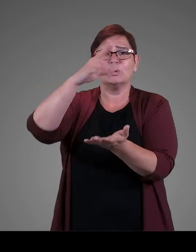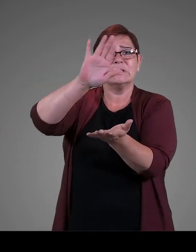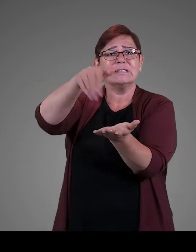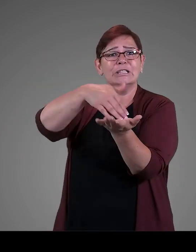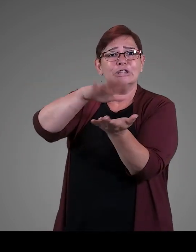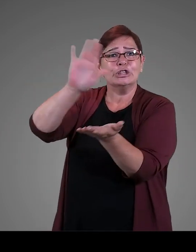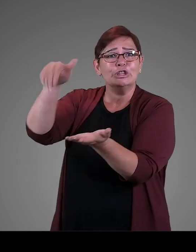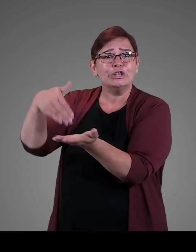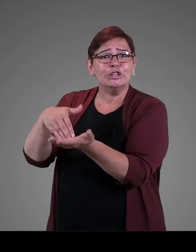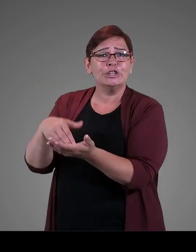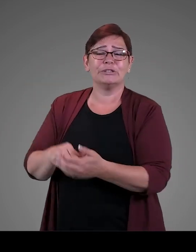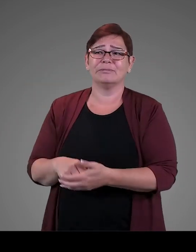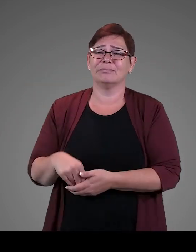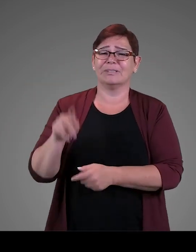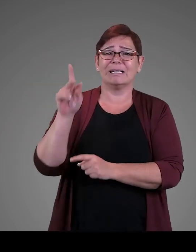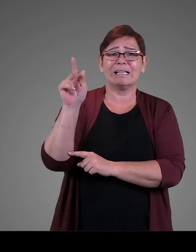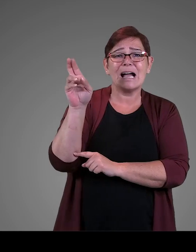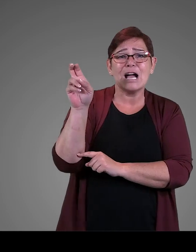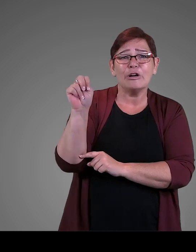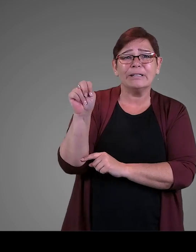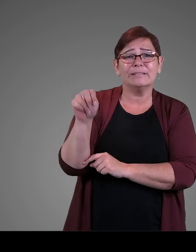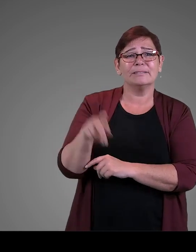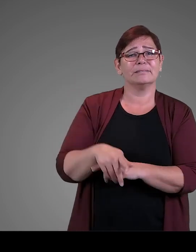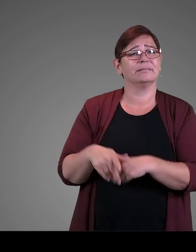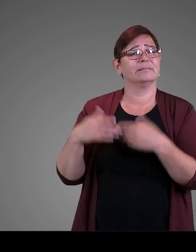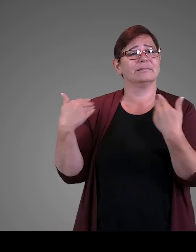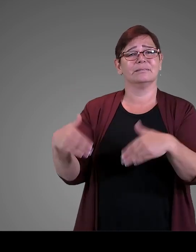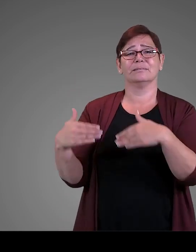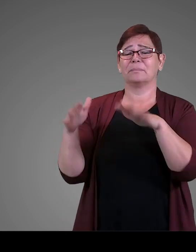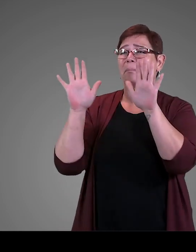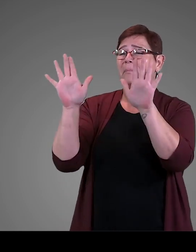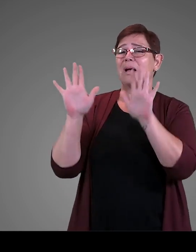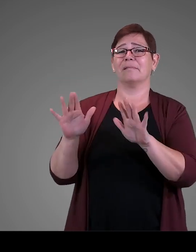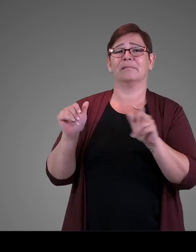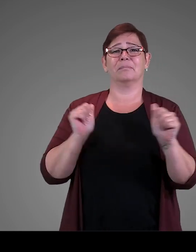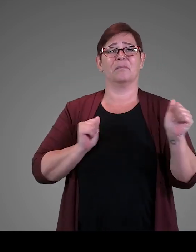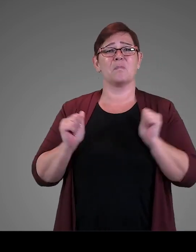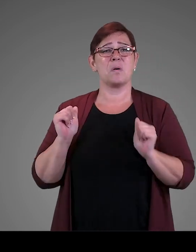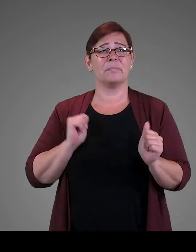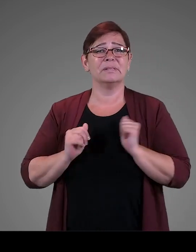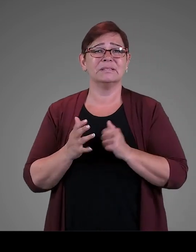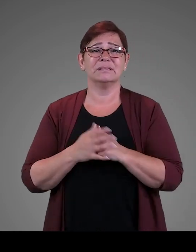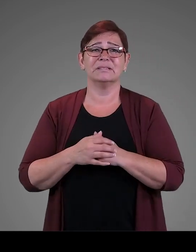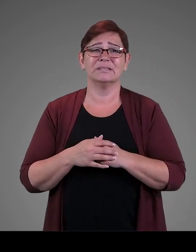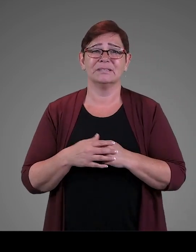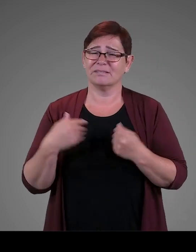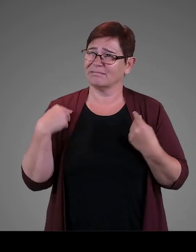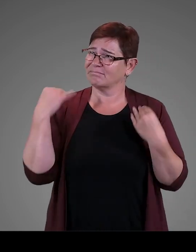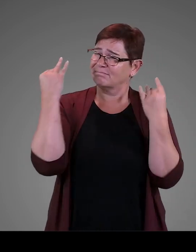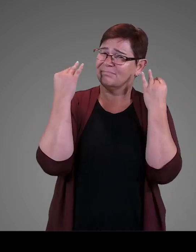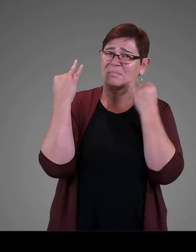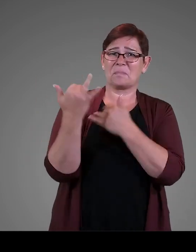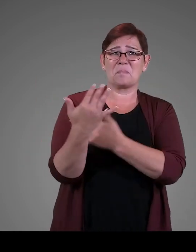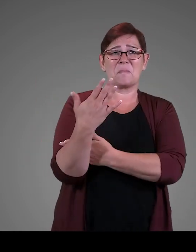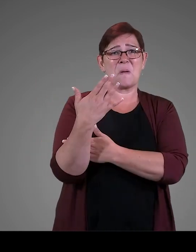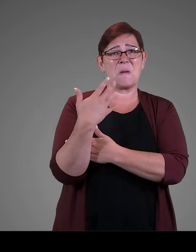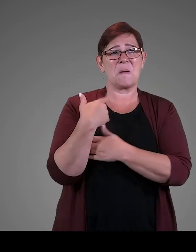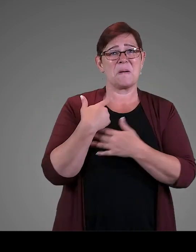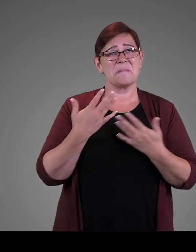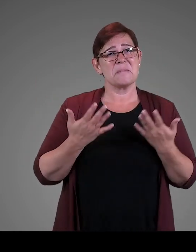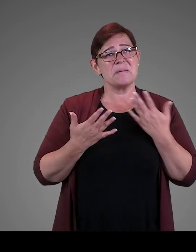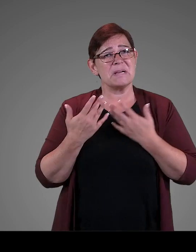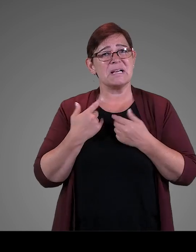Karen, aussi, magnifique performance. J'ai pensé ce matin à peut-être